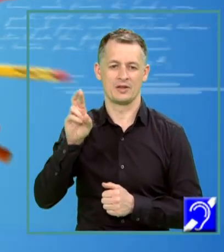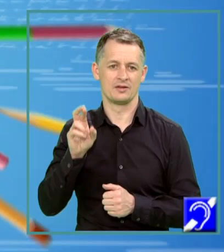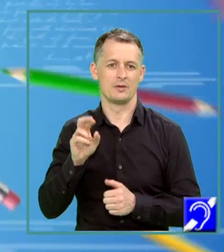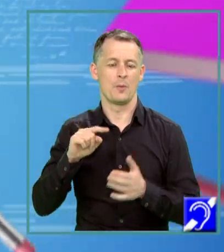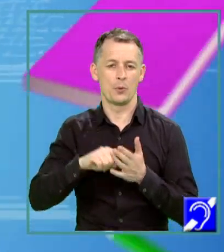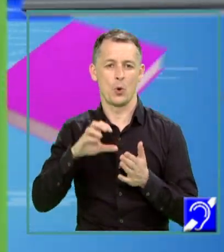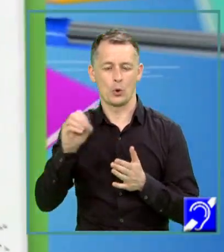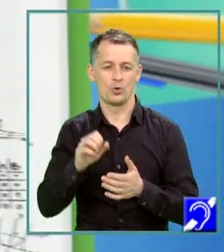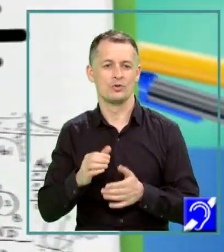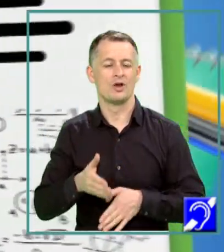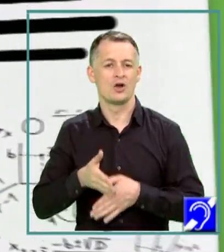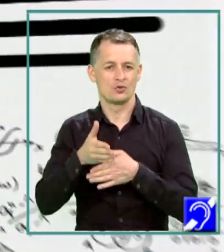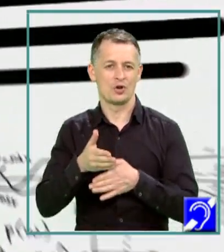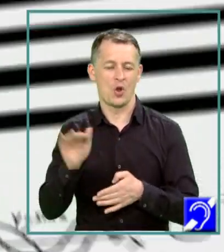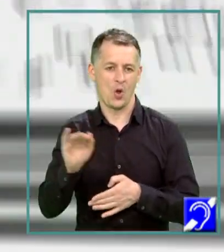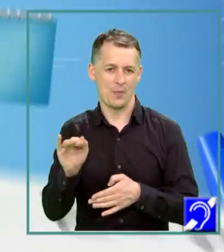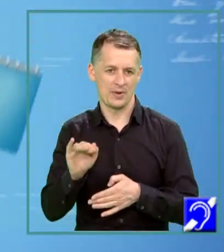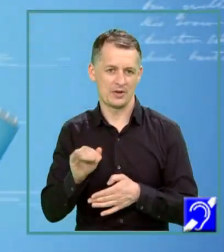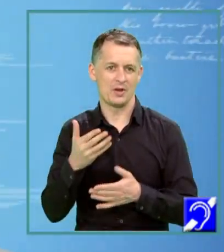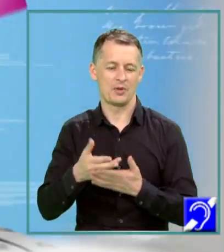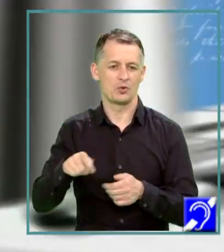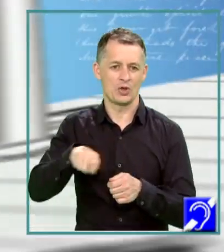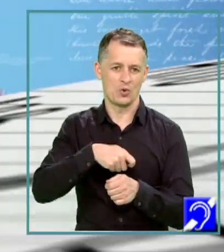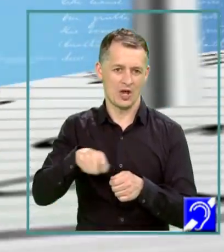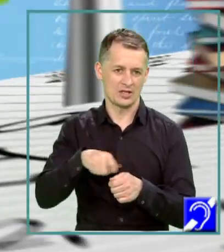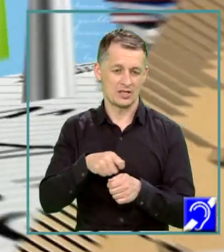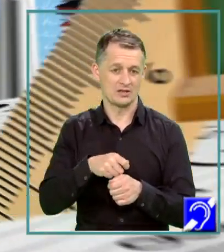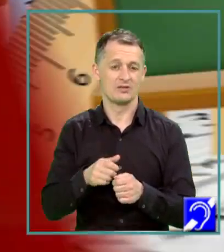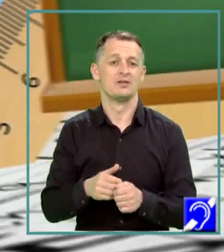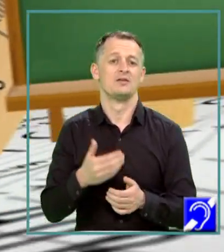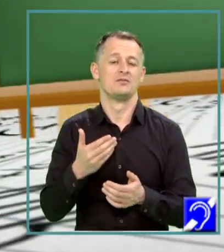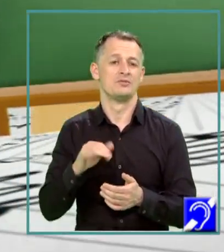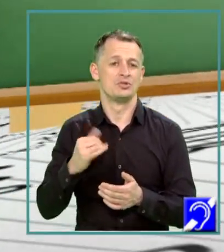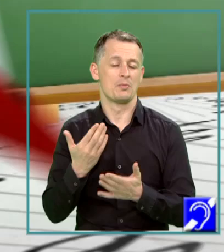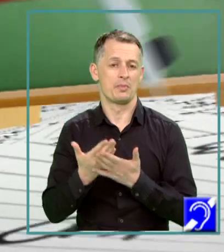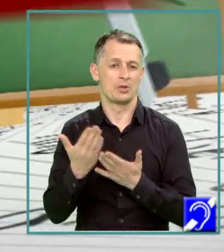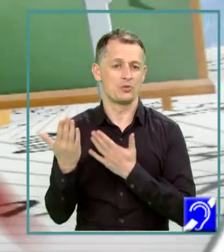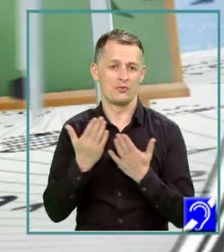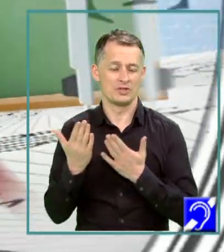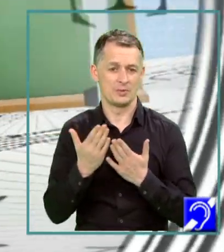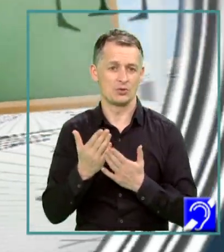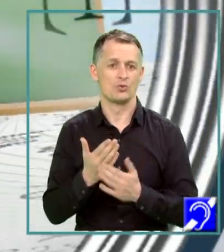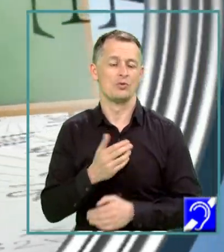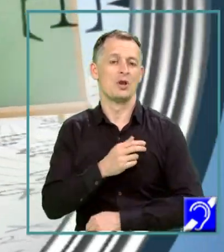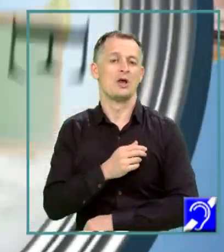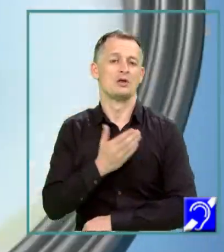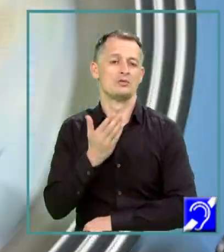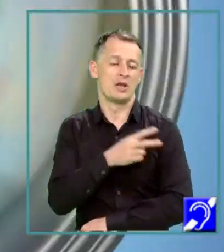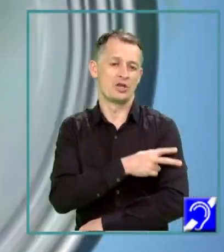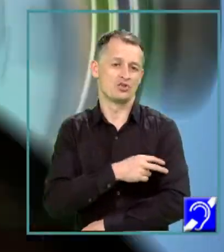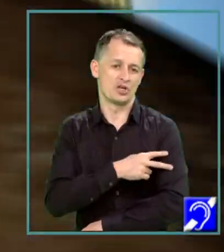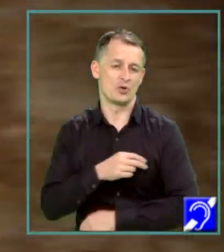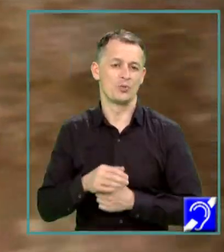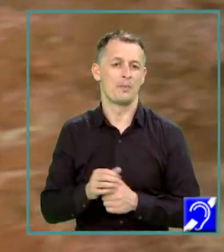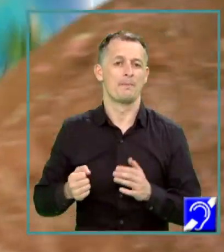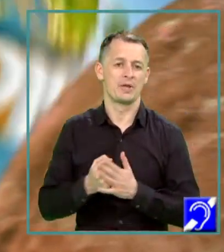prin programul variată de tablă și Micile un interactive necesare învățământului preșcolar primar gimnazial liceal sau